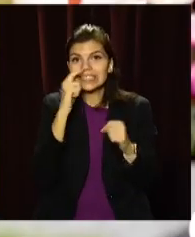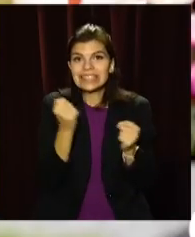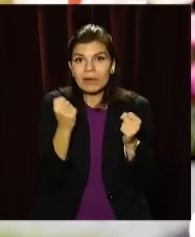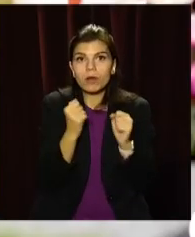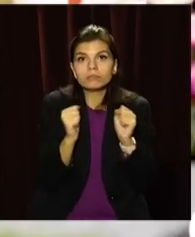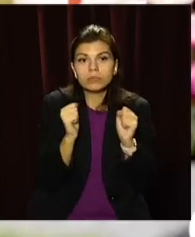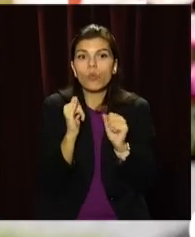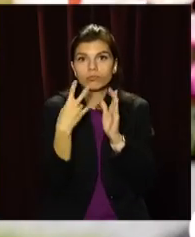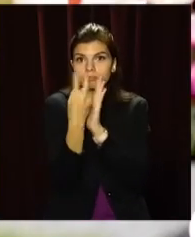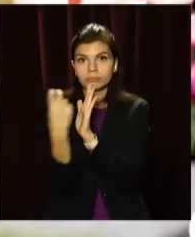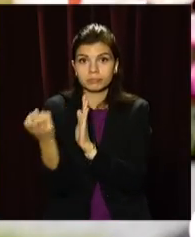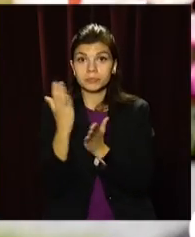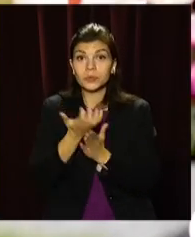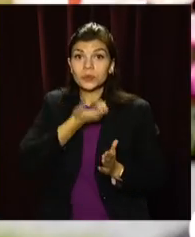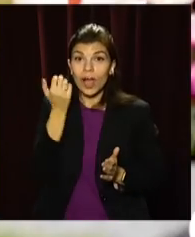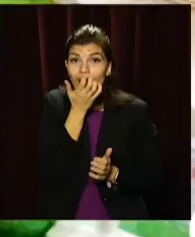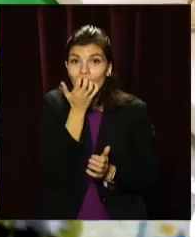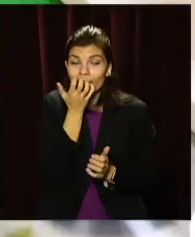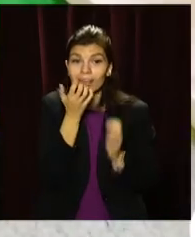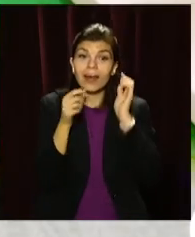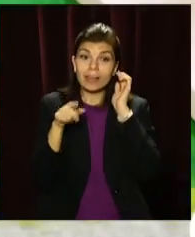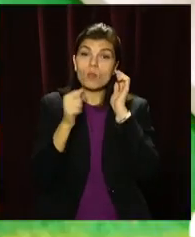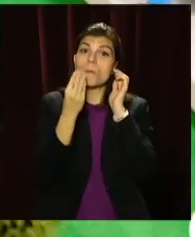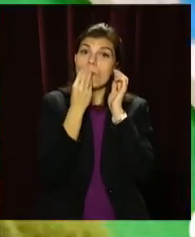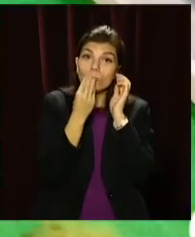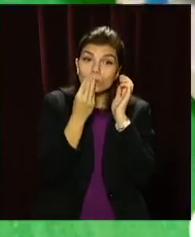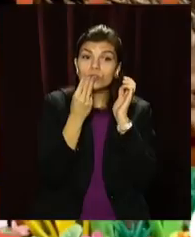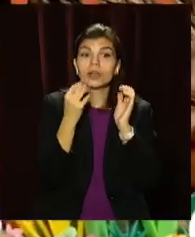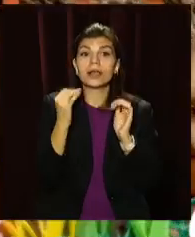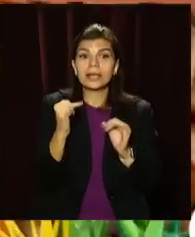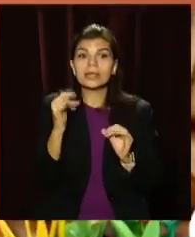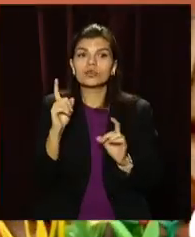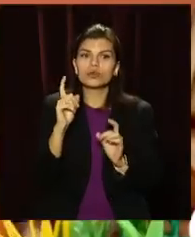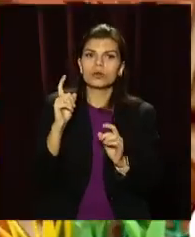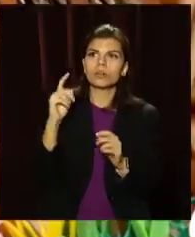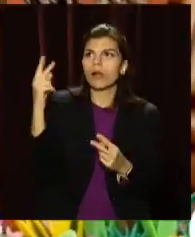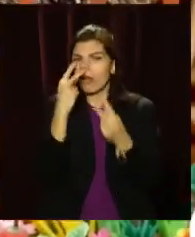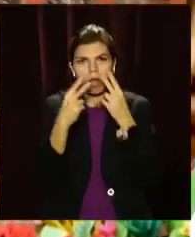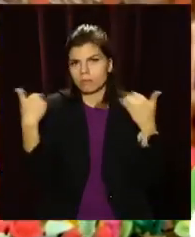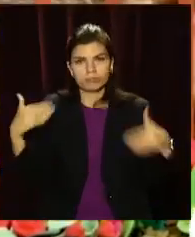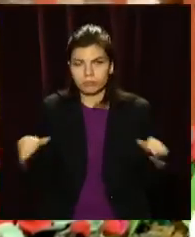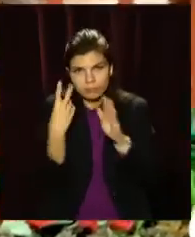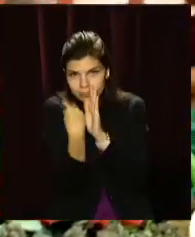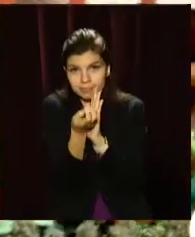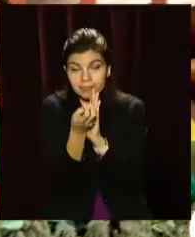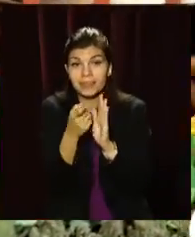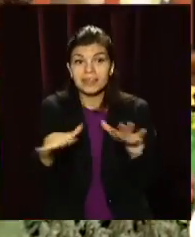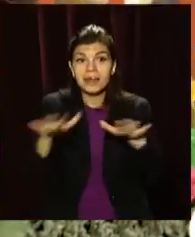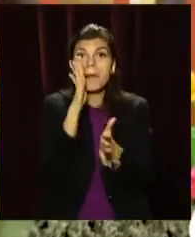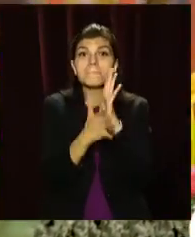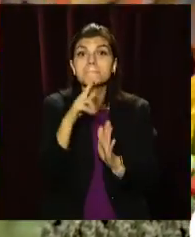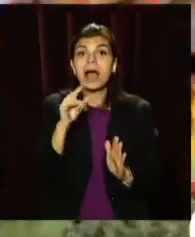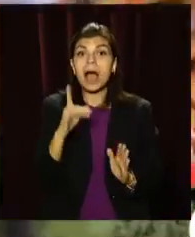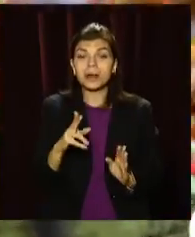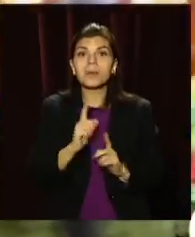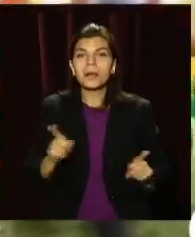видання Mirror. У будиночках тварини можуть поїсти і сховатися від цікавих очей і хижаків. Парк став